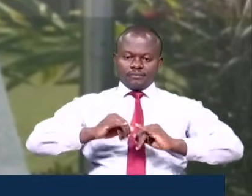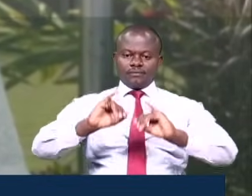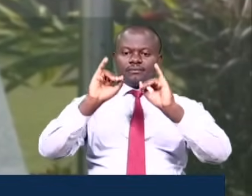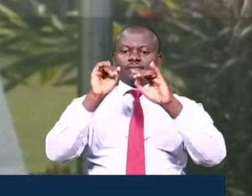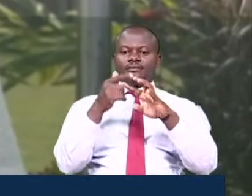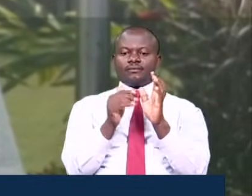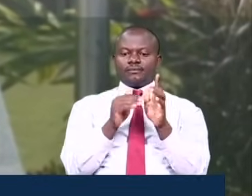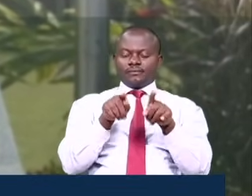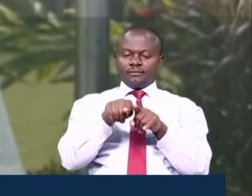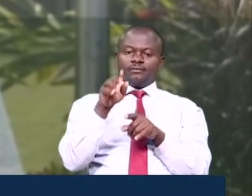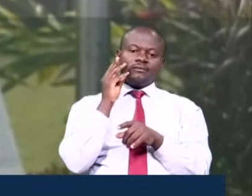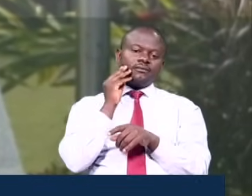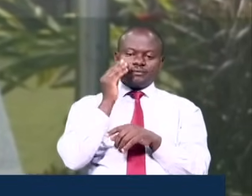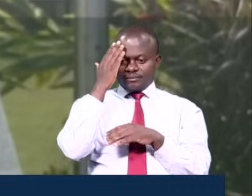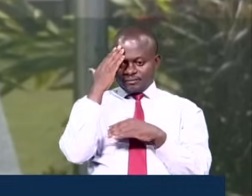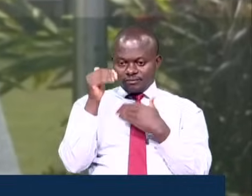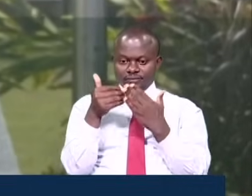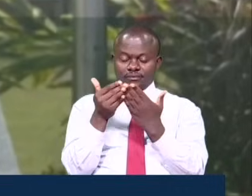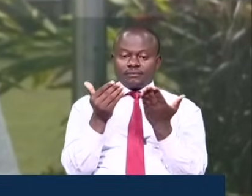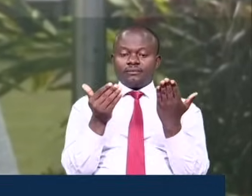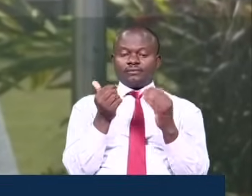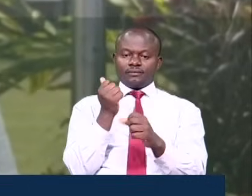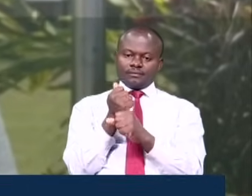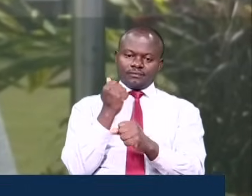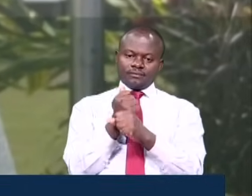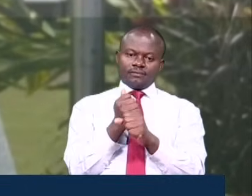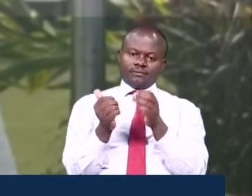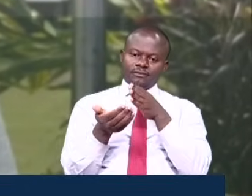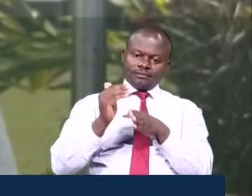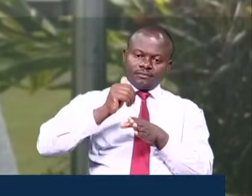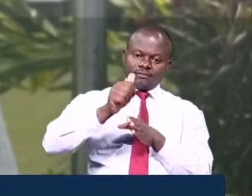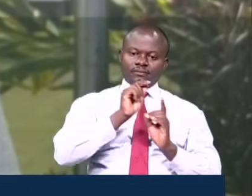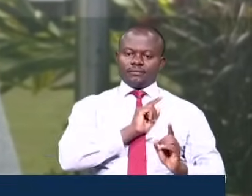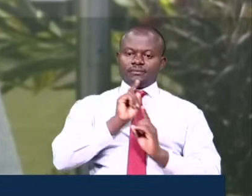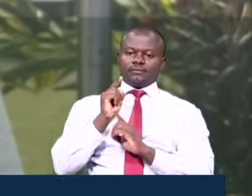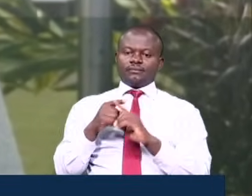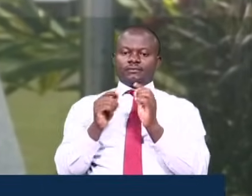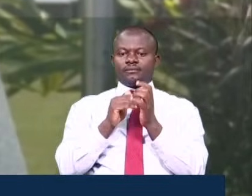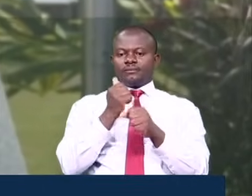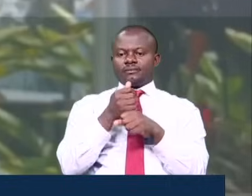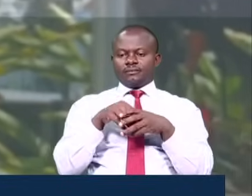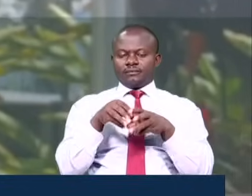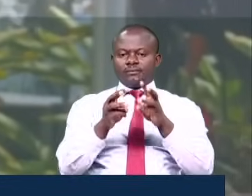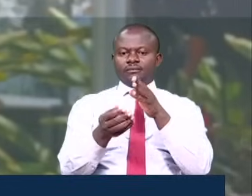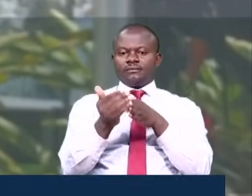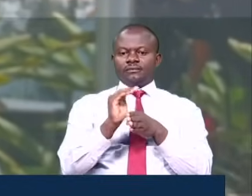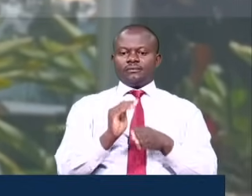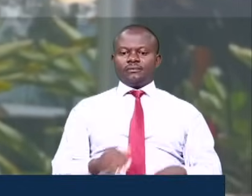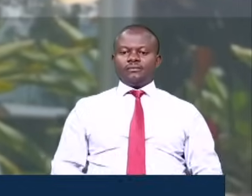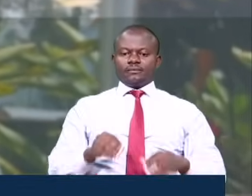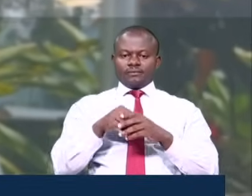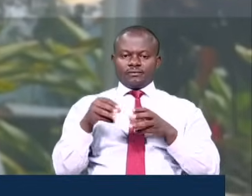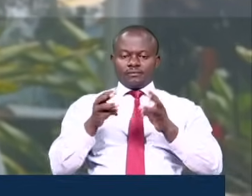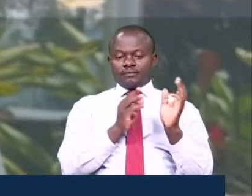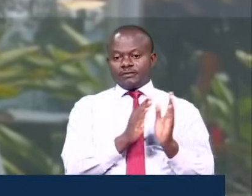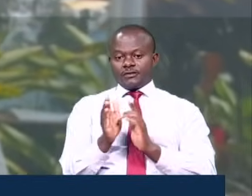nabo tukabamenyereza kugira ngo bakore umwuga wabo wa gisirikare ariko bakora mu buryo buri professional harimo uburyo bwo gutegura